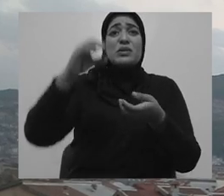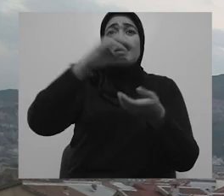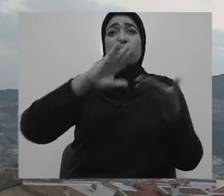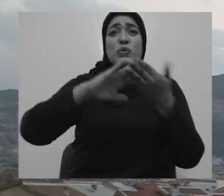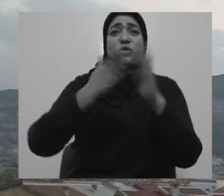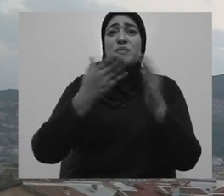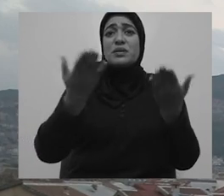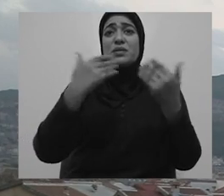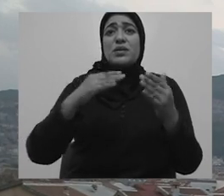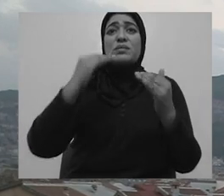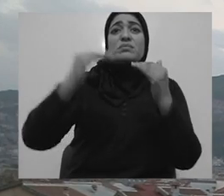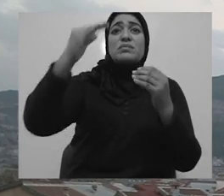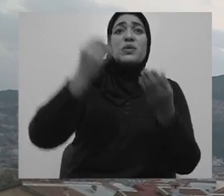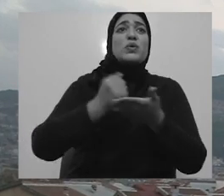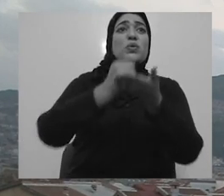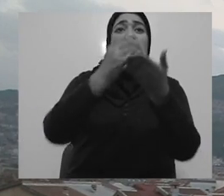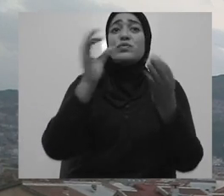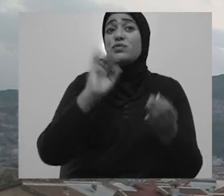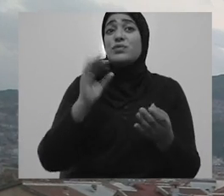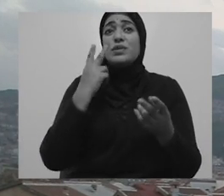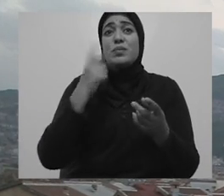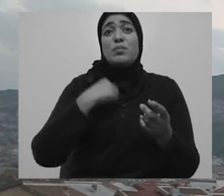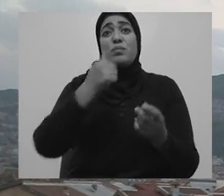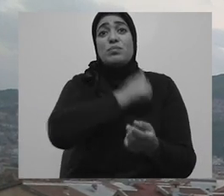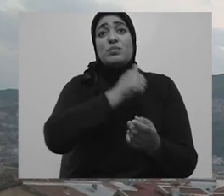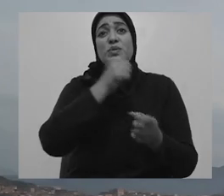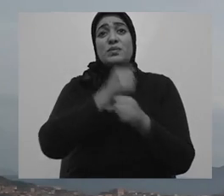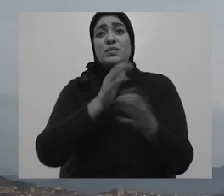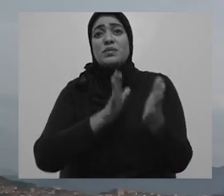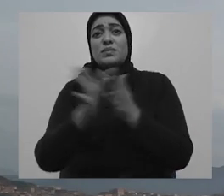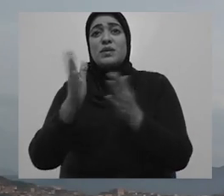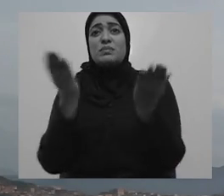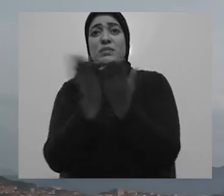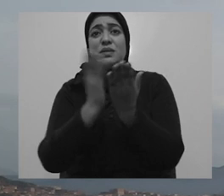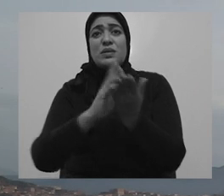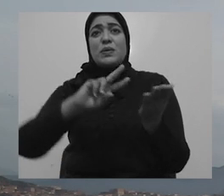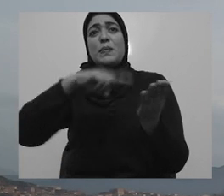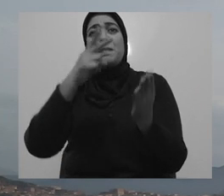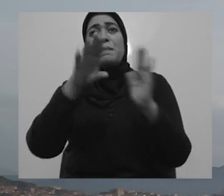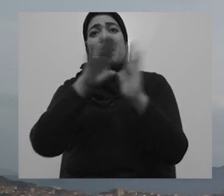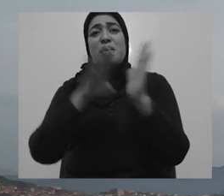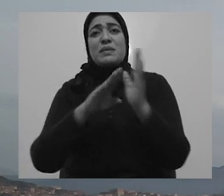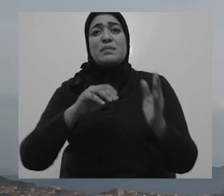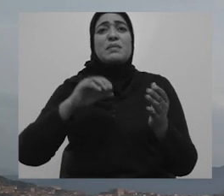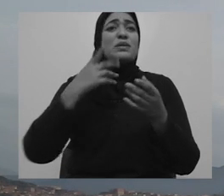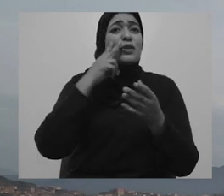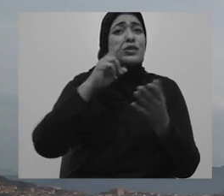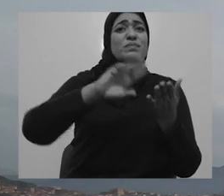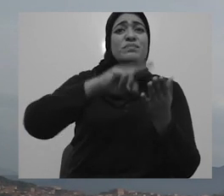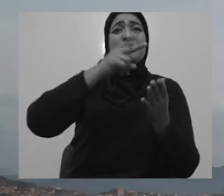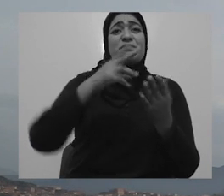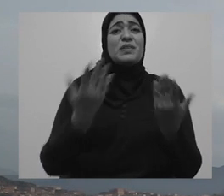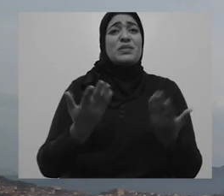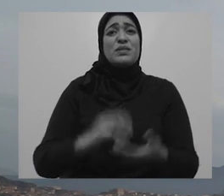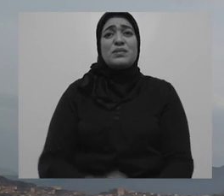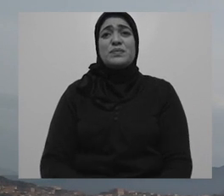de l'État, les mairies, les postes, les établissements scolaires, ils n'ont pas vraiment d'accessibilité. Et ça,